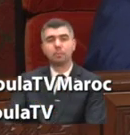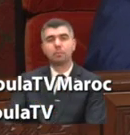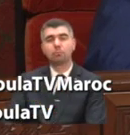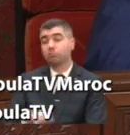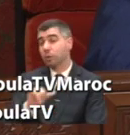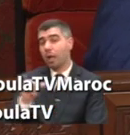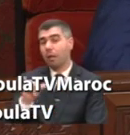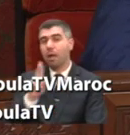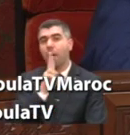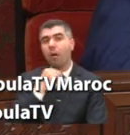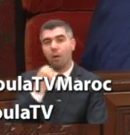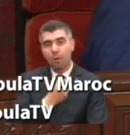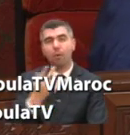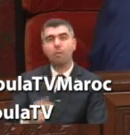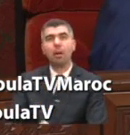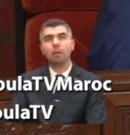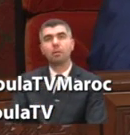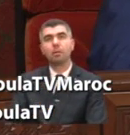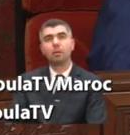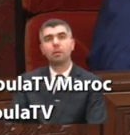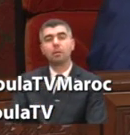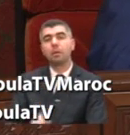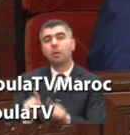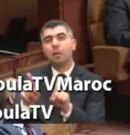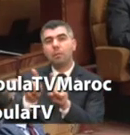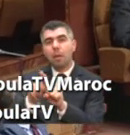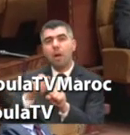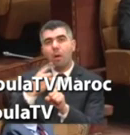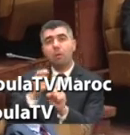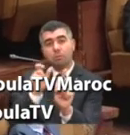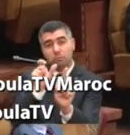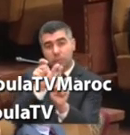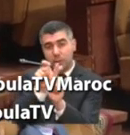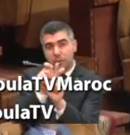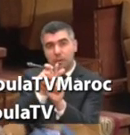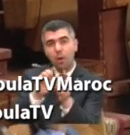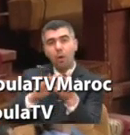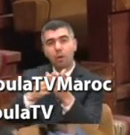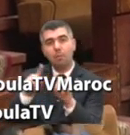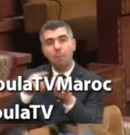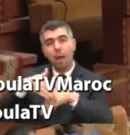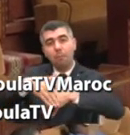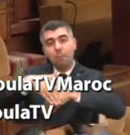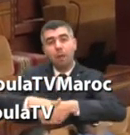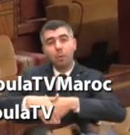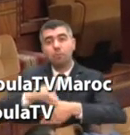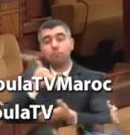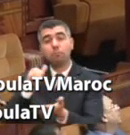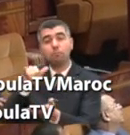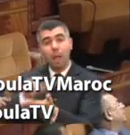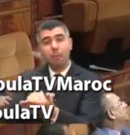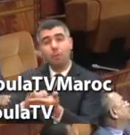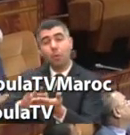لن تستطع حكومتكم أن تعتني العناية اللائقة بكل المقابر الجماعية، وأيضا أن